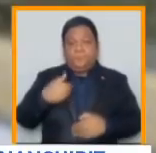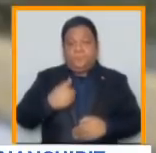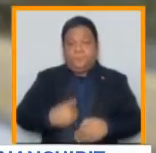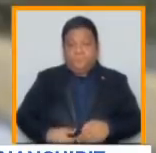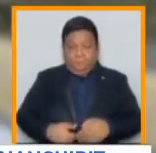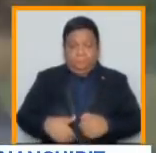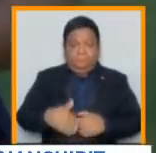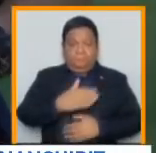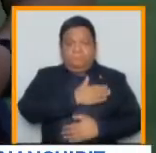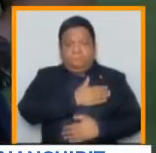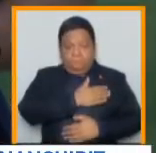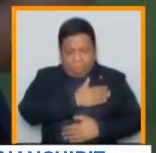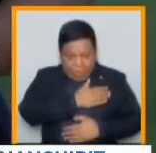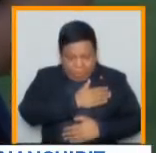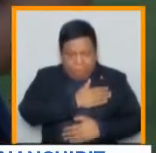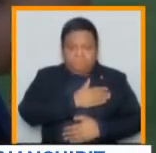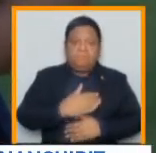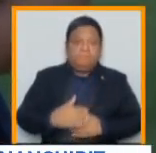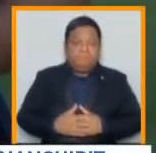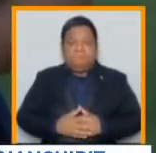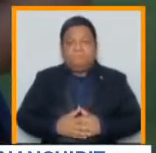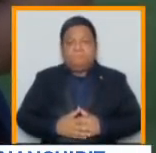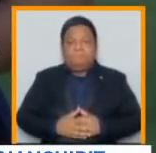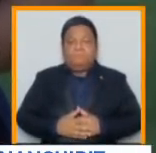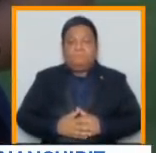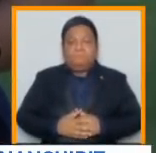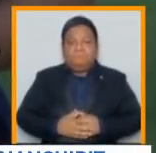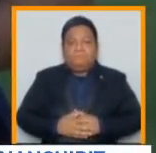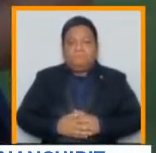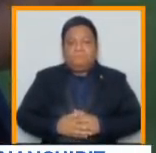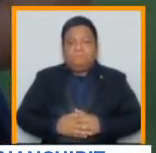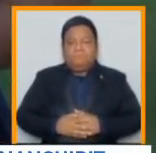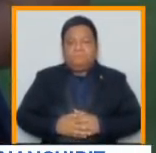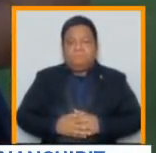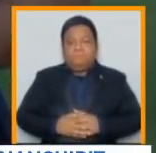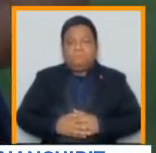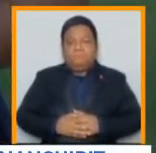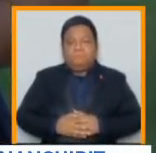Sandra Aguinaldo at Salima Refray. Buong puso para sa Pilipino.